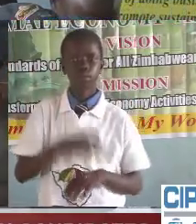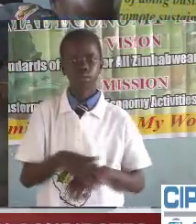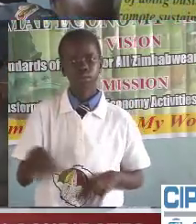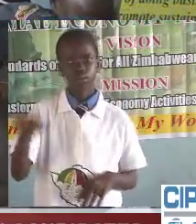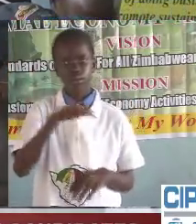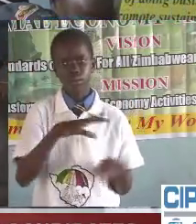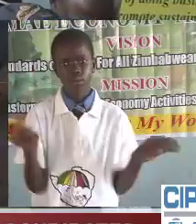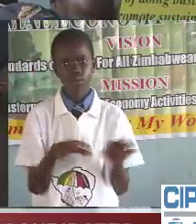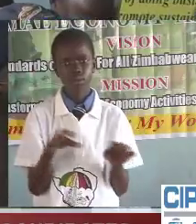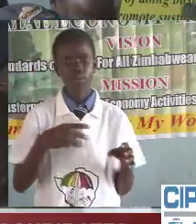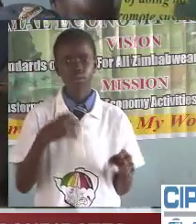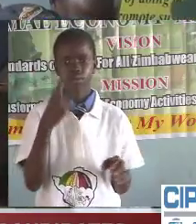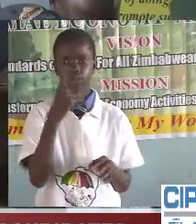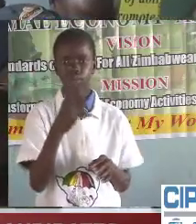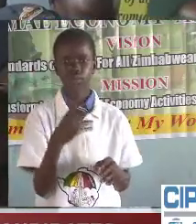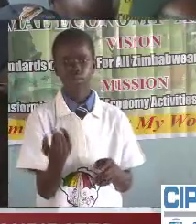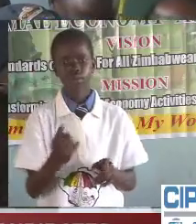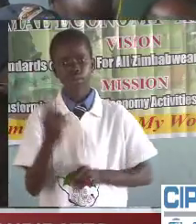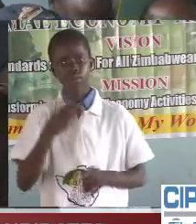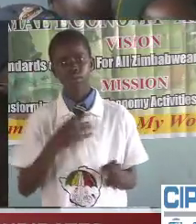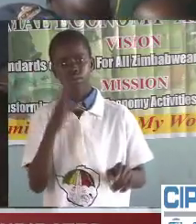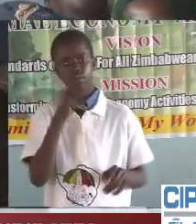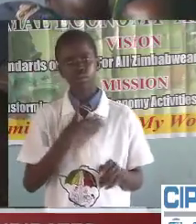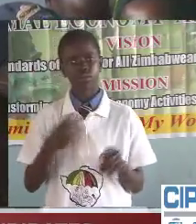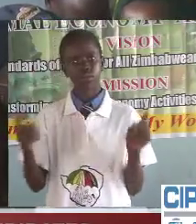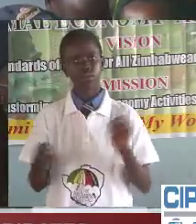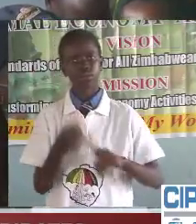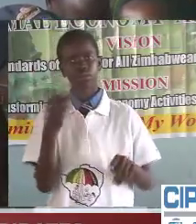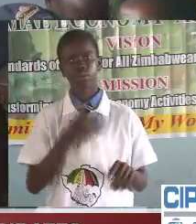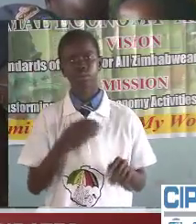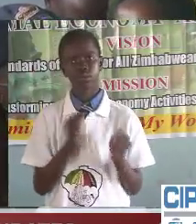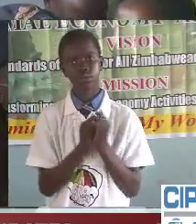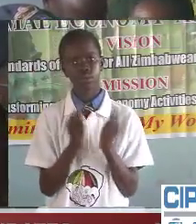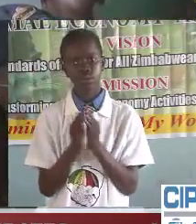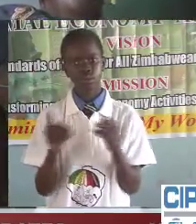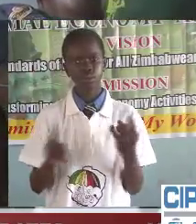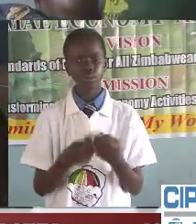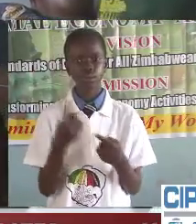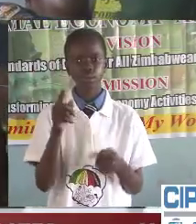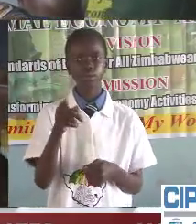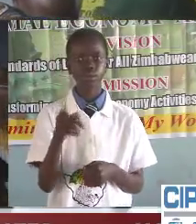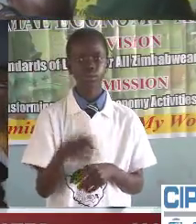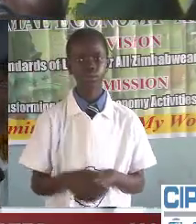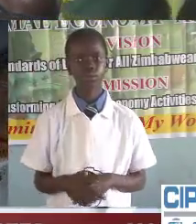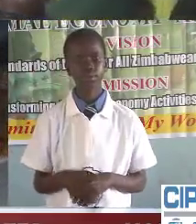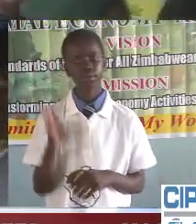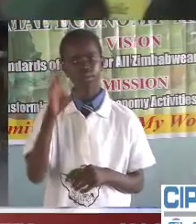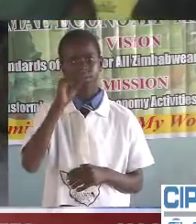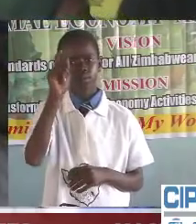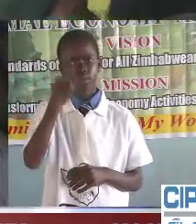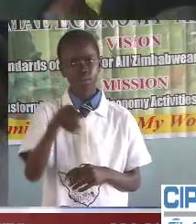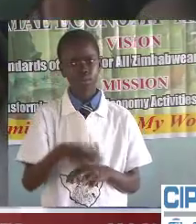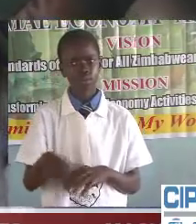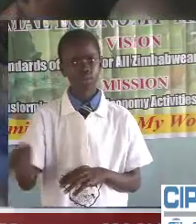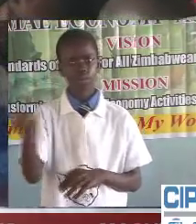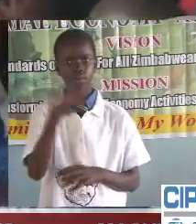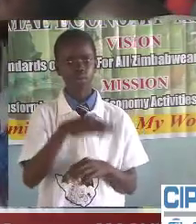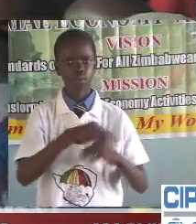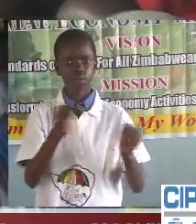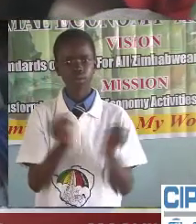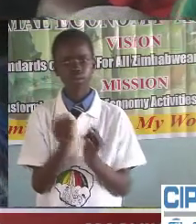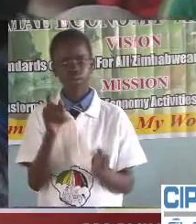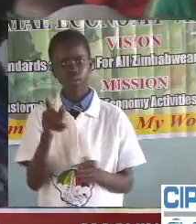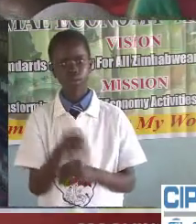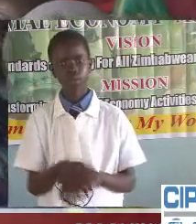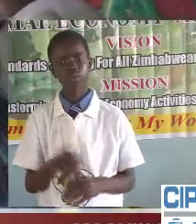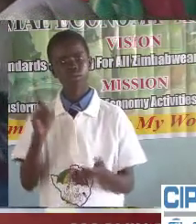panapa, tichitarisisa matambudziko avari kusangana nawo mucommunity uyezve zviri kunzi nemapolitical candidates edu kana